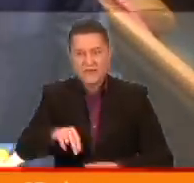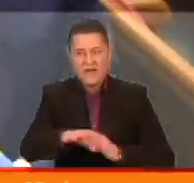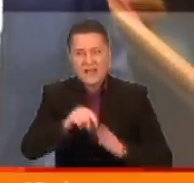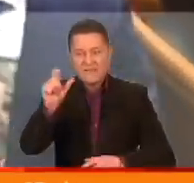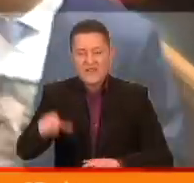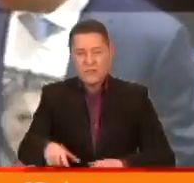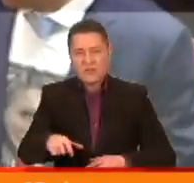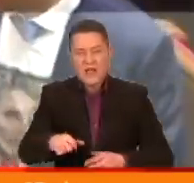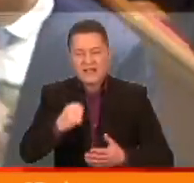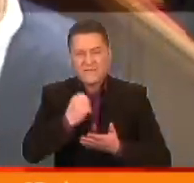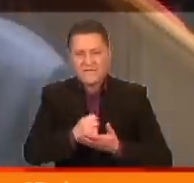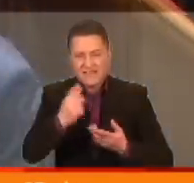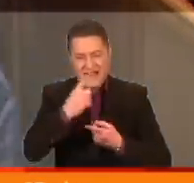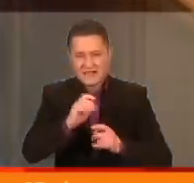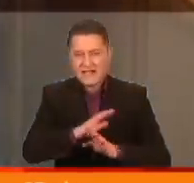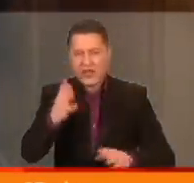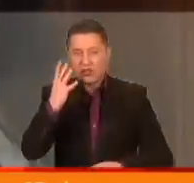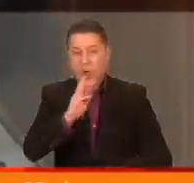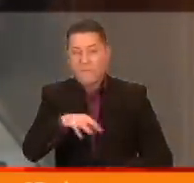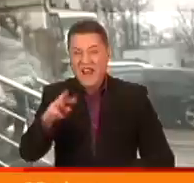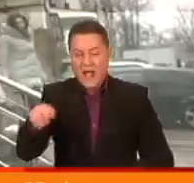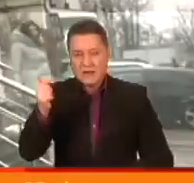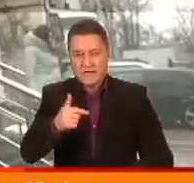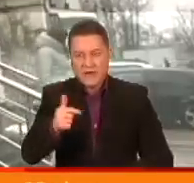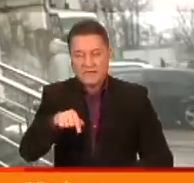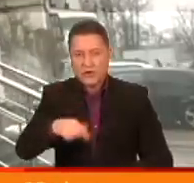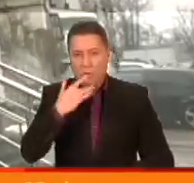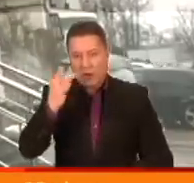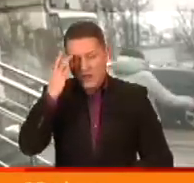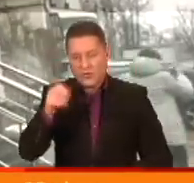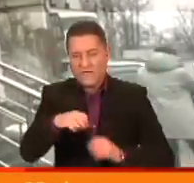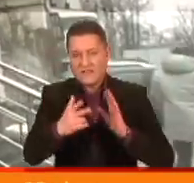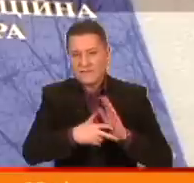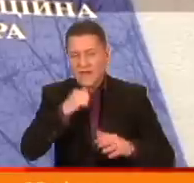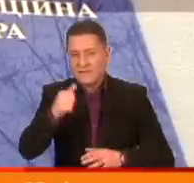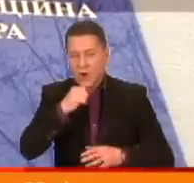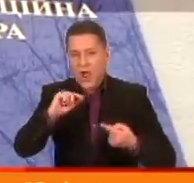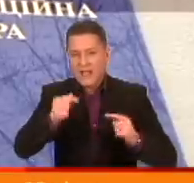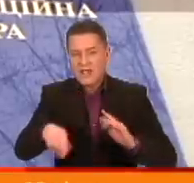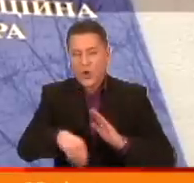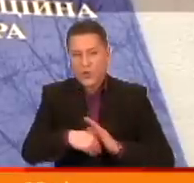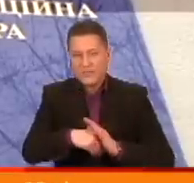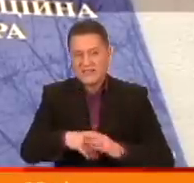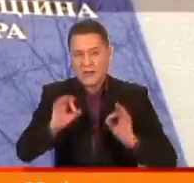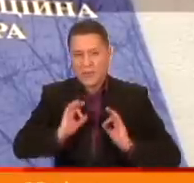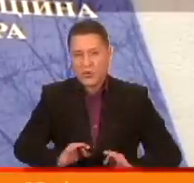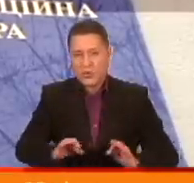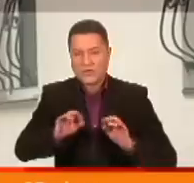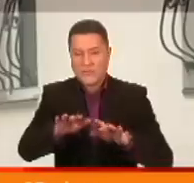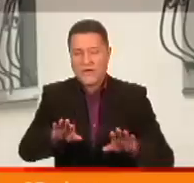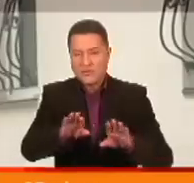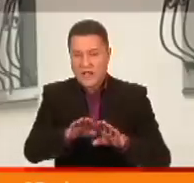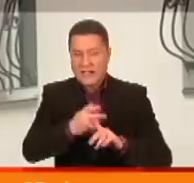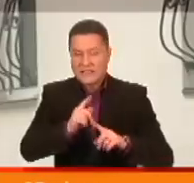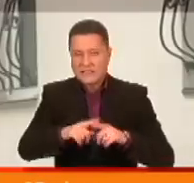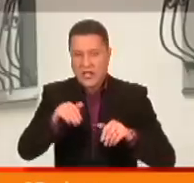у незадекларованих 4 мільярдах гривень. Утім, улітку 2018 року антикорупційні прокурори справу закрили. Це рішення